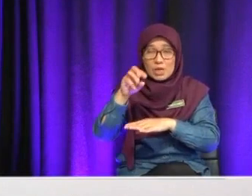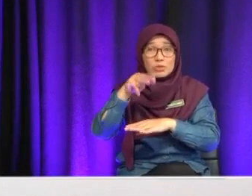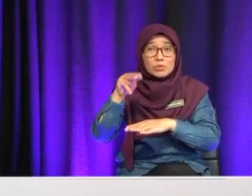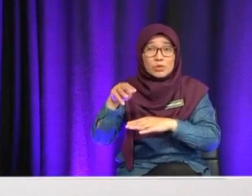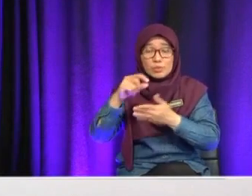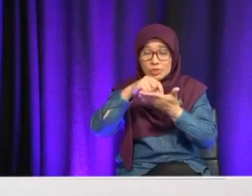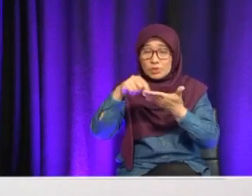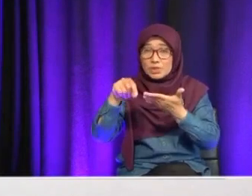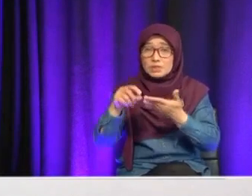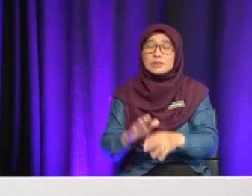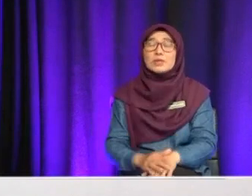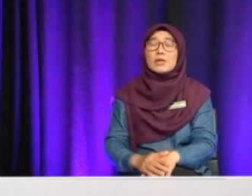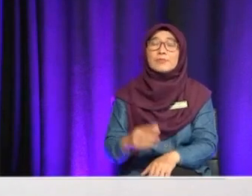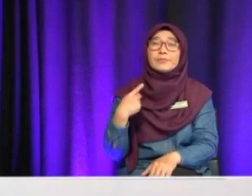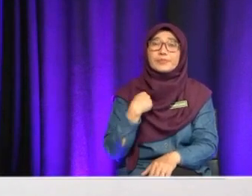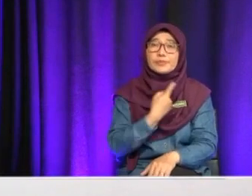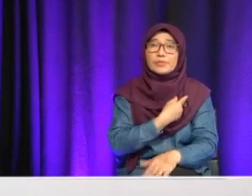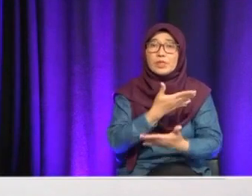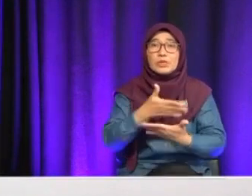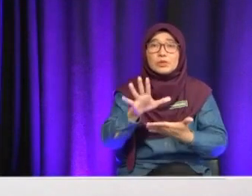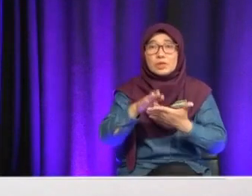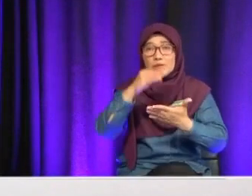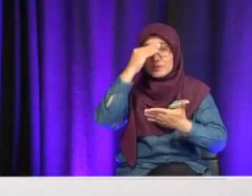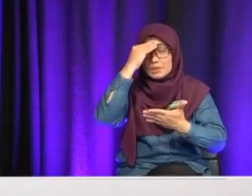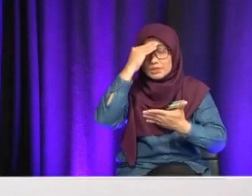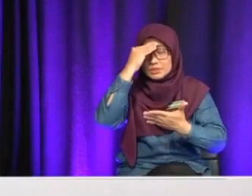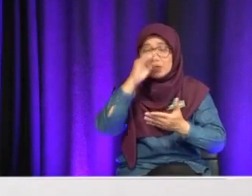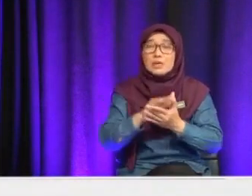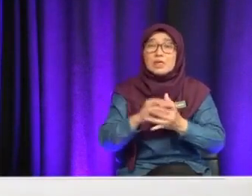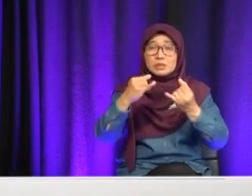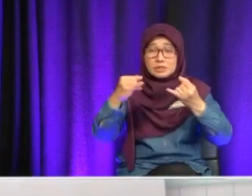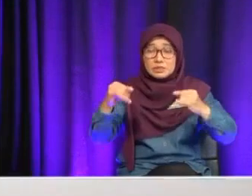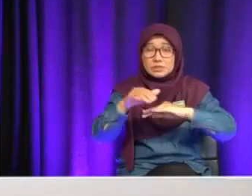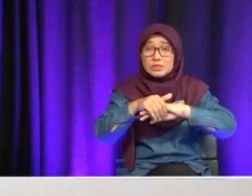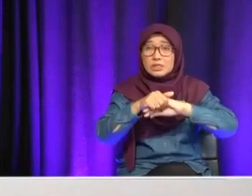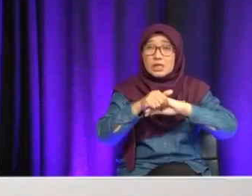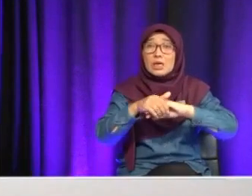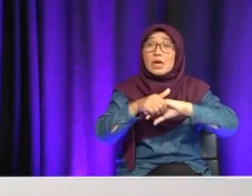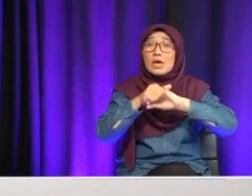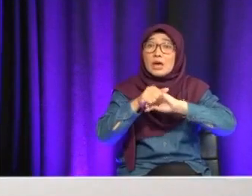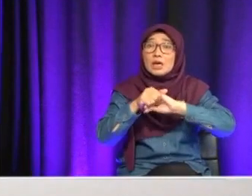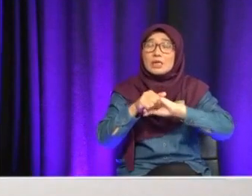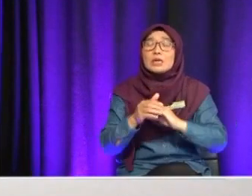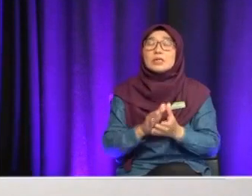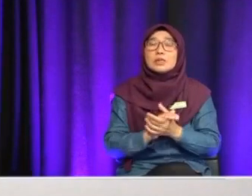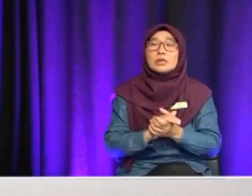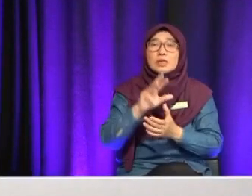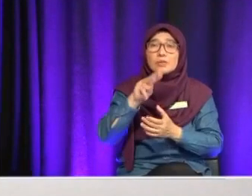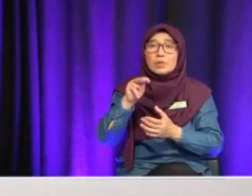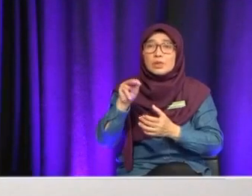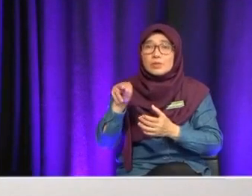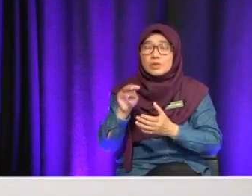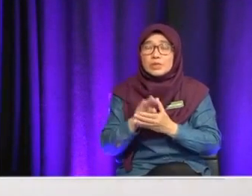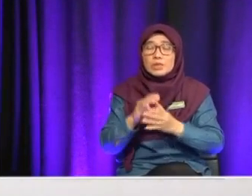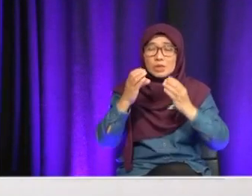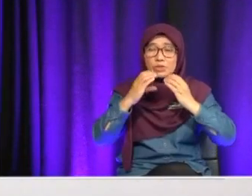beberapa jenis akad. Boleh tak buatkan sumbang saran, buat peta buih ke, peta pokok ke, peta